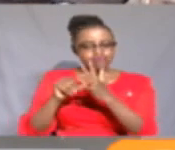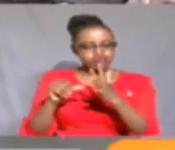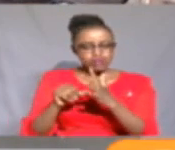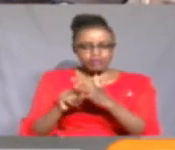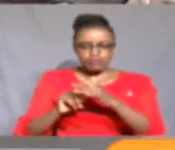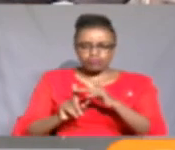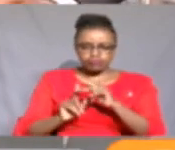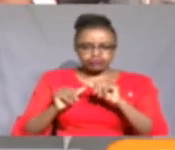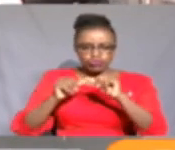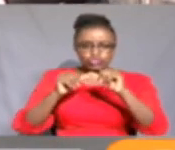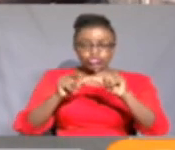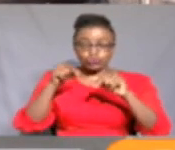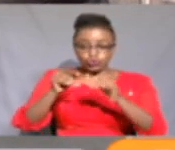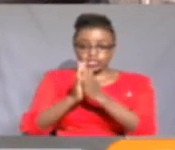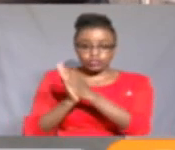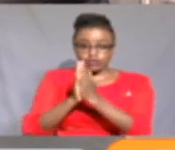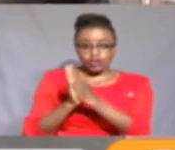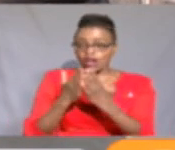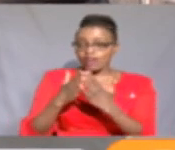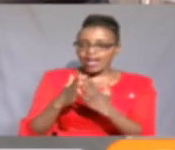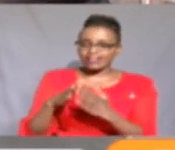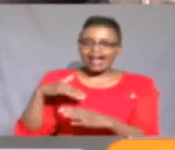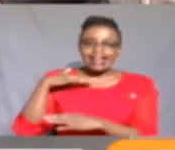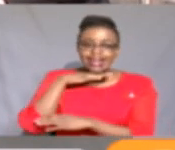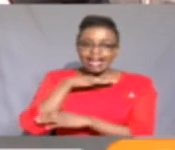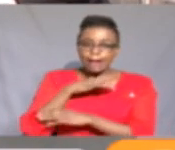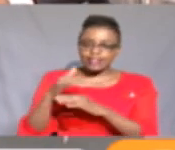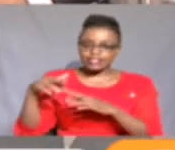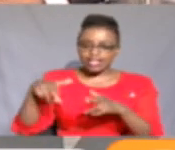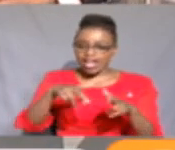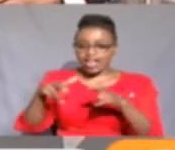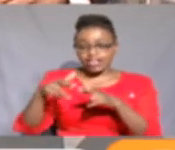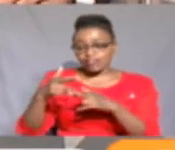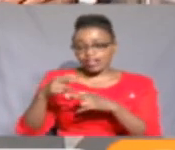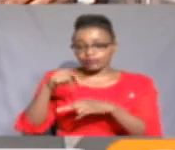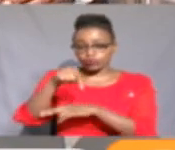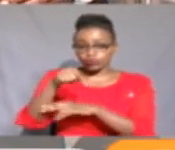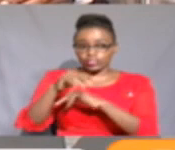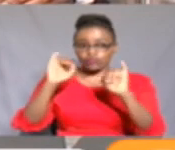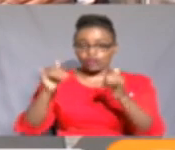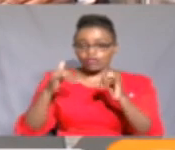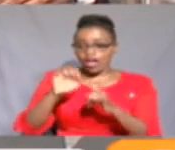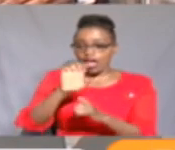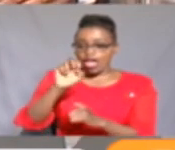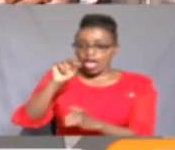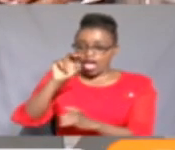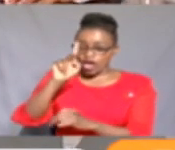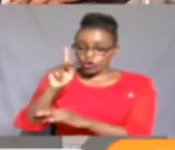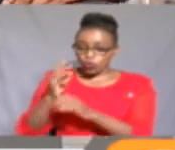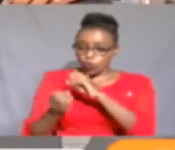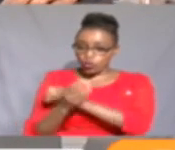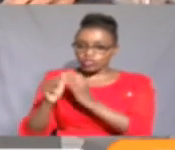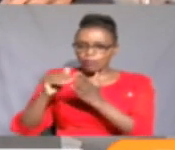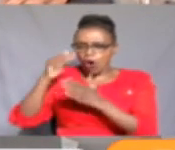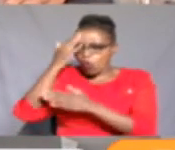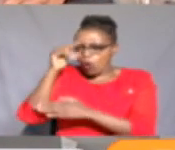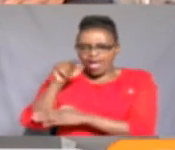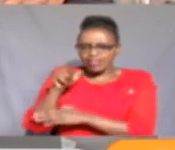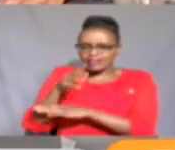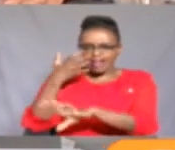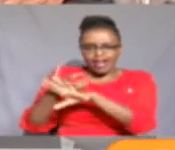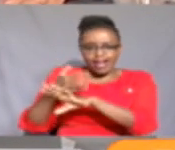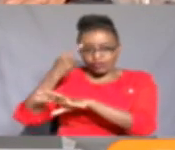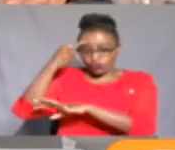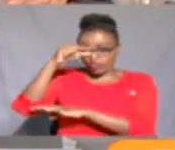Leo katika makala maalum Garbage Rivers, katika taarifa zetu za saa tatu, mwanahabari Enock Sikolia atatueleza mbona imekuwa vigumu